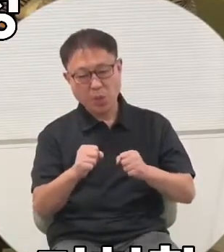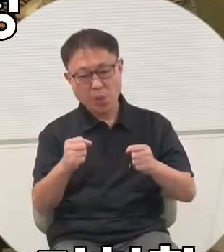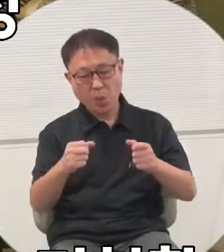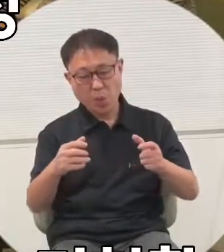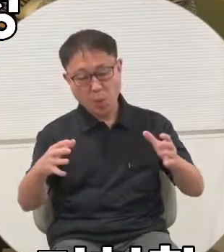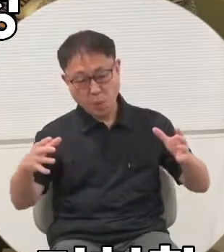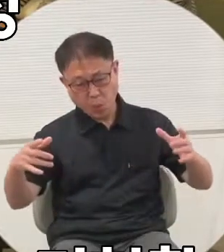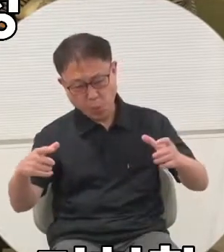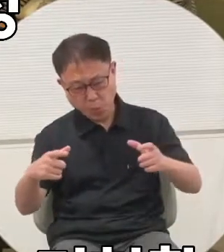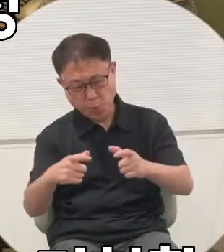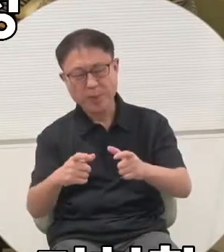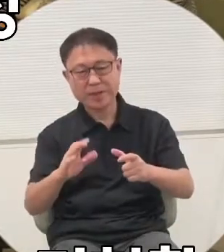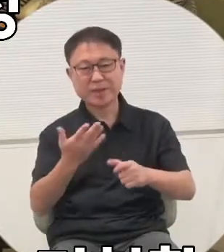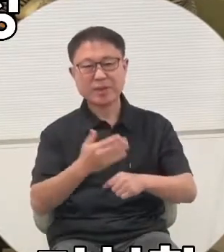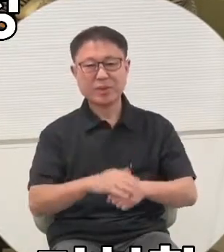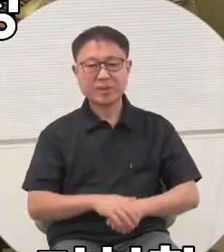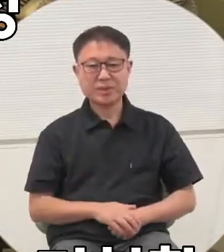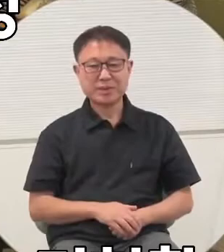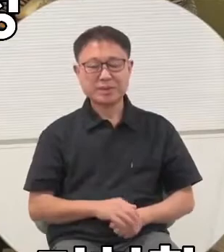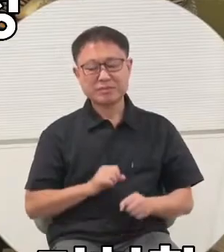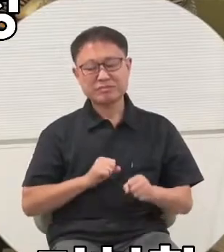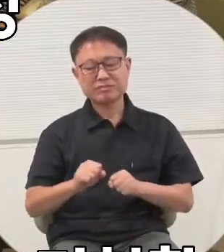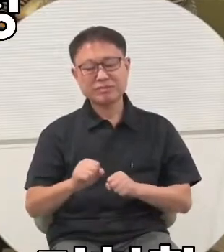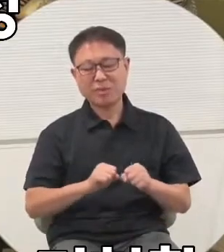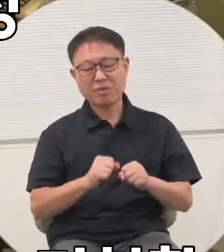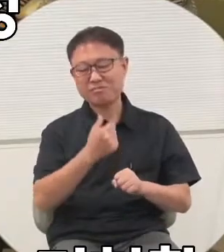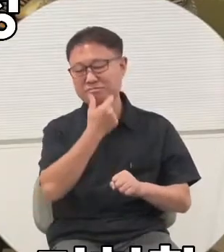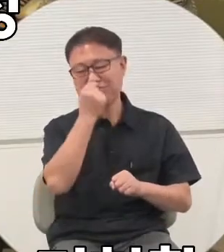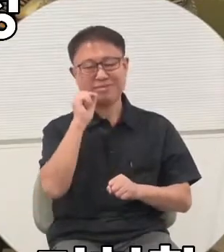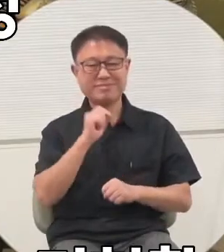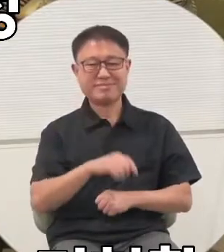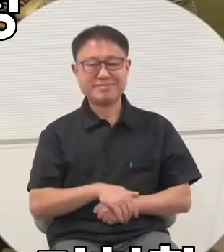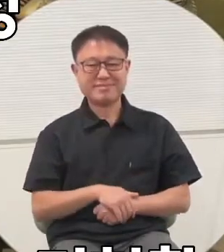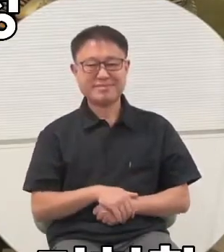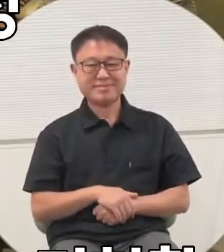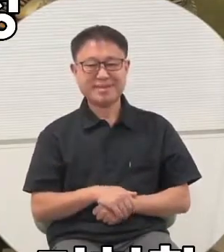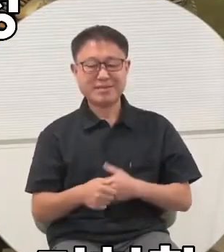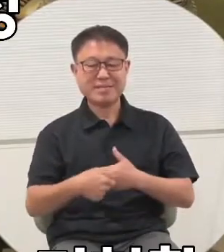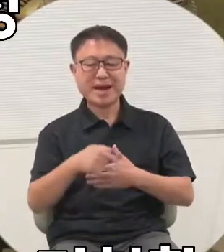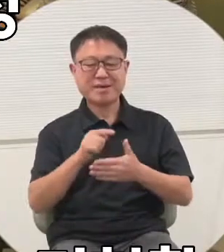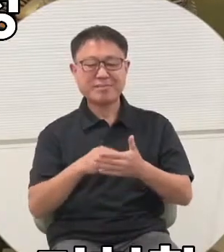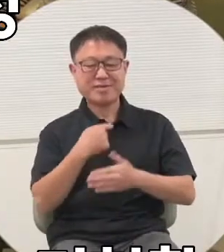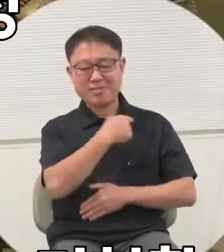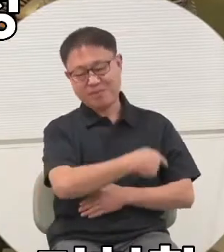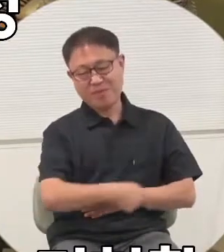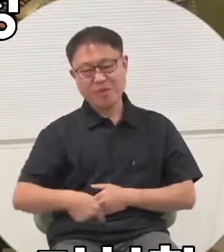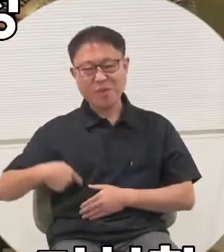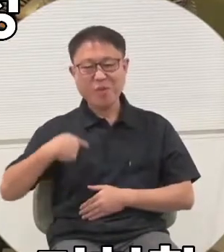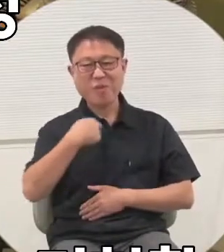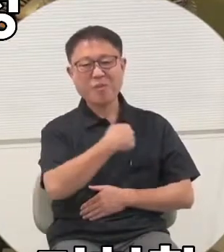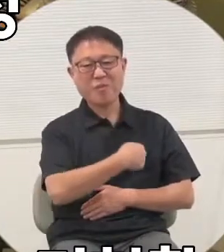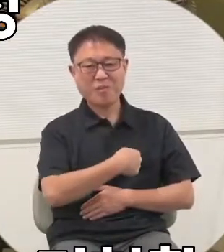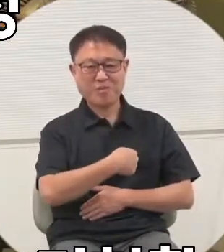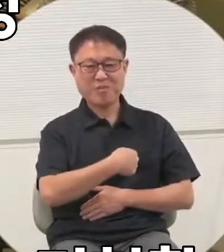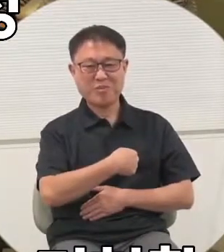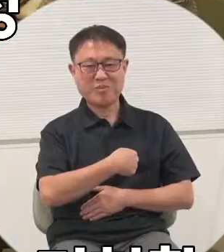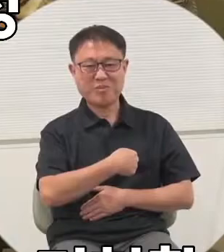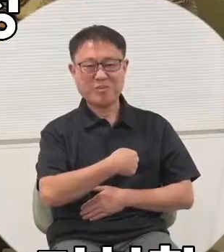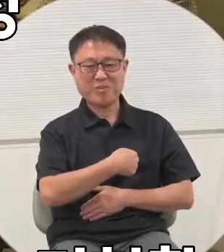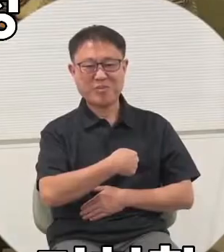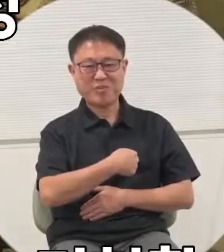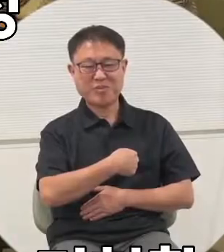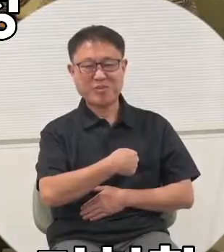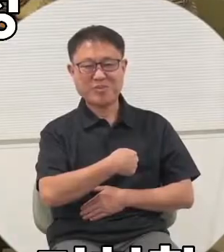좁잖아요. 그러니까 운동량도 적어지고. 그러니까 심적으로 신적으로 이 몸신 모두 다